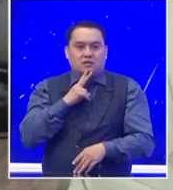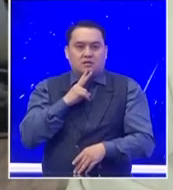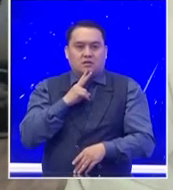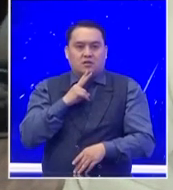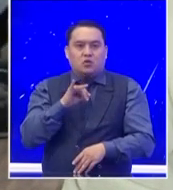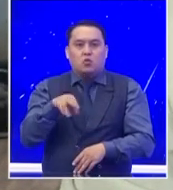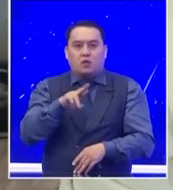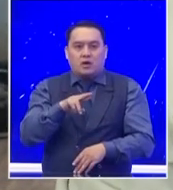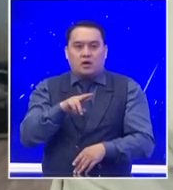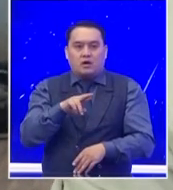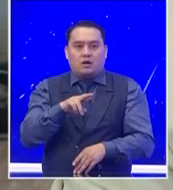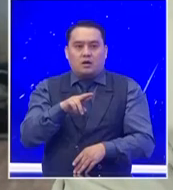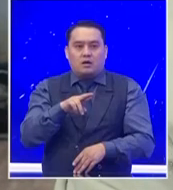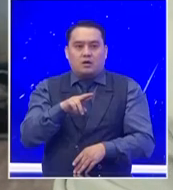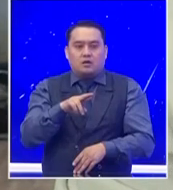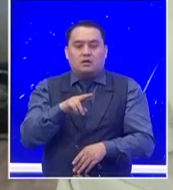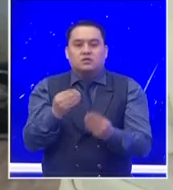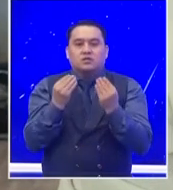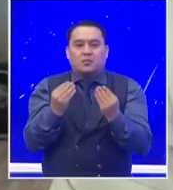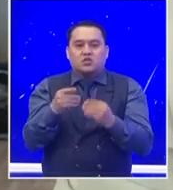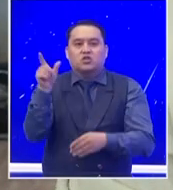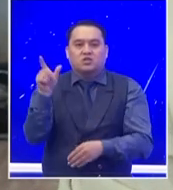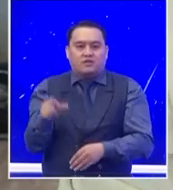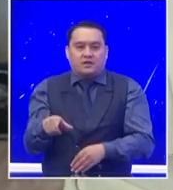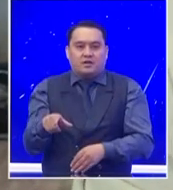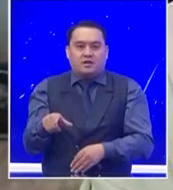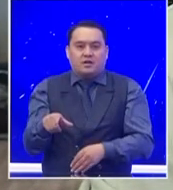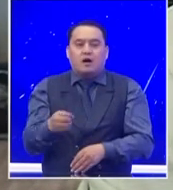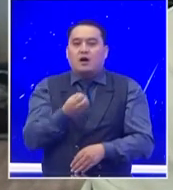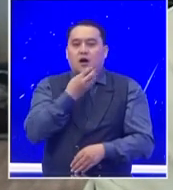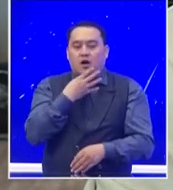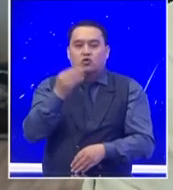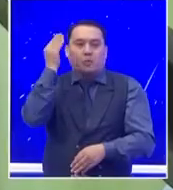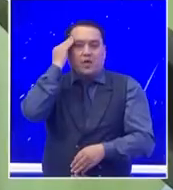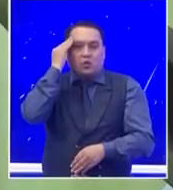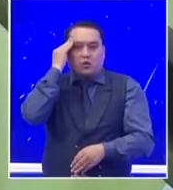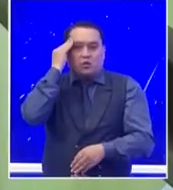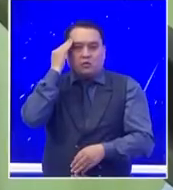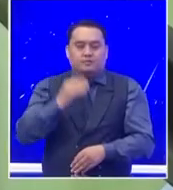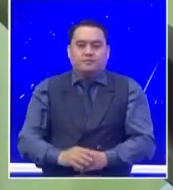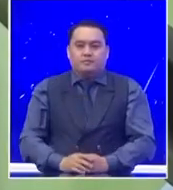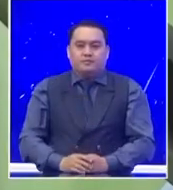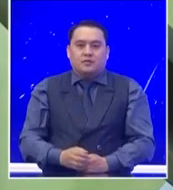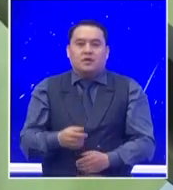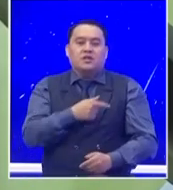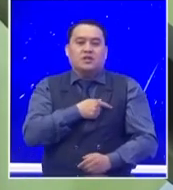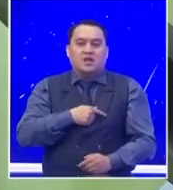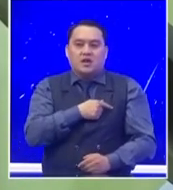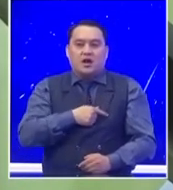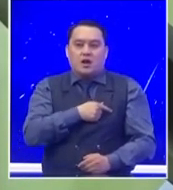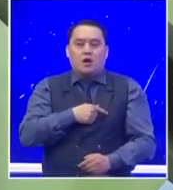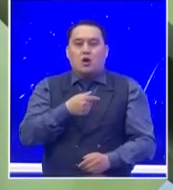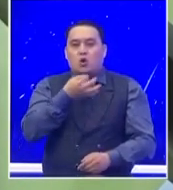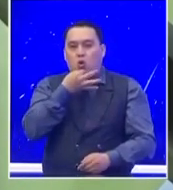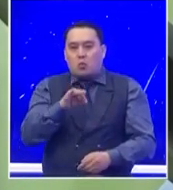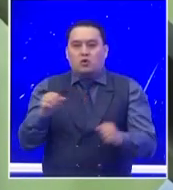Юля, мой тренер, весьма замечательный человек. Она подобрала мне хорошую методику. По словам тренера Юли, любая тренировка в любом